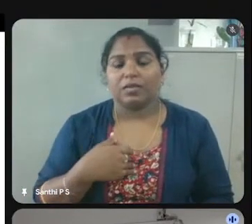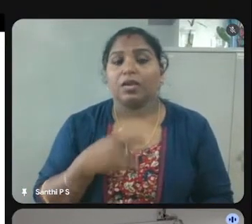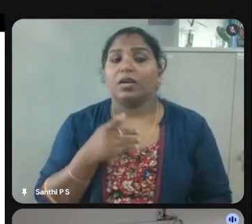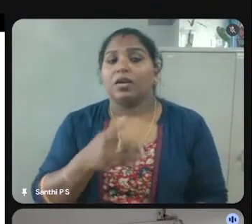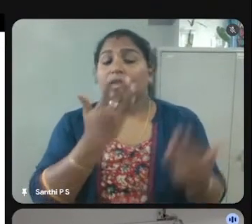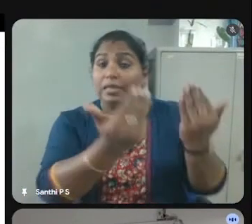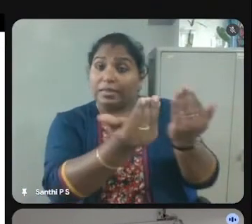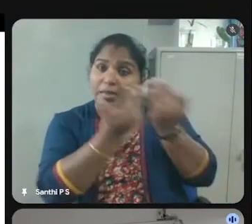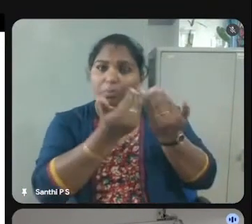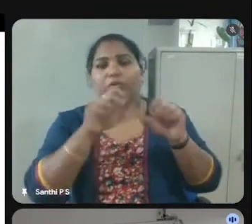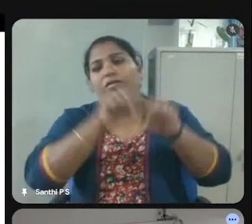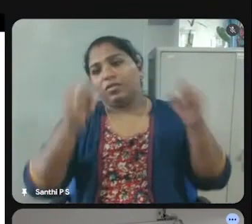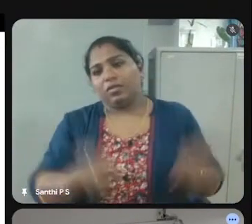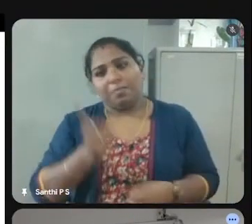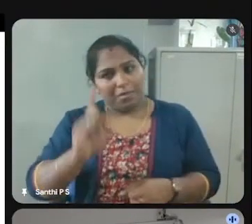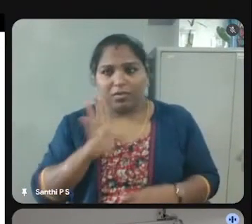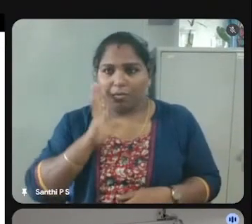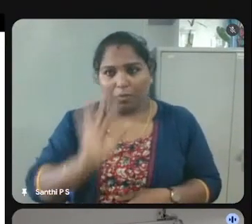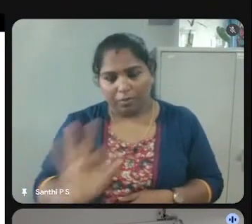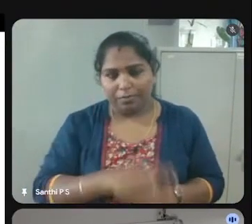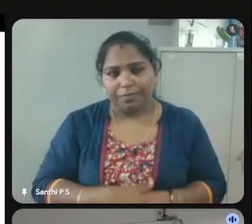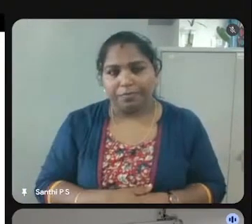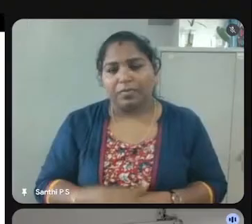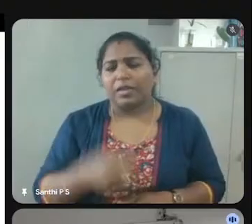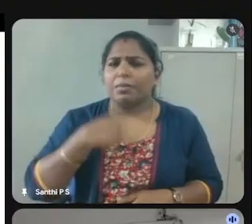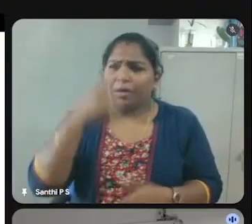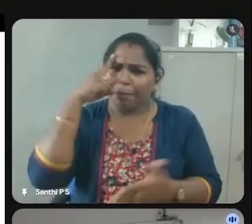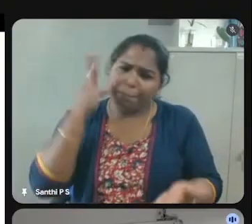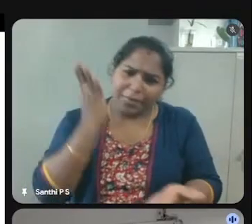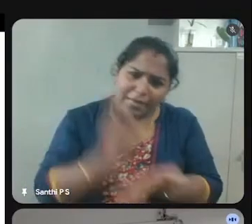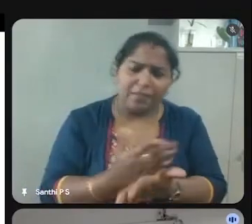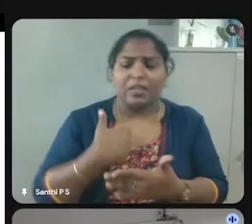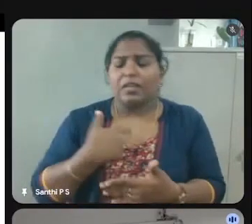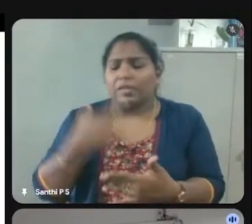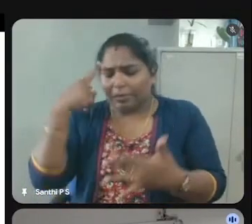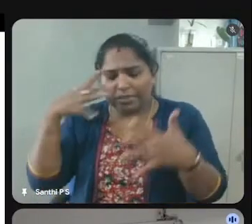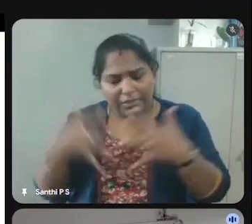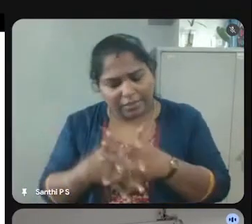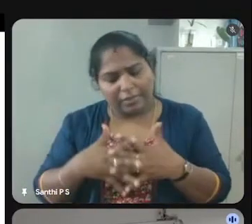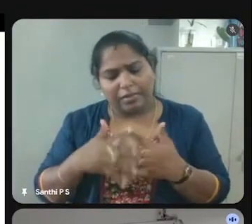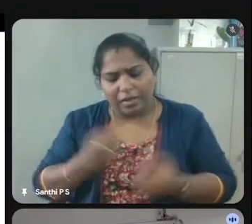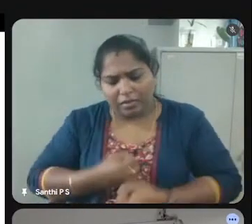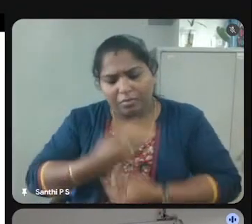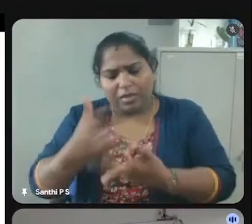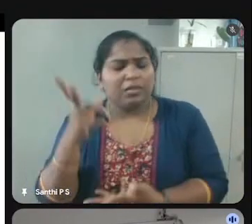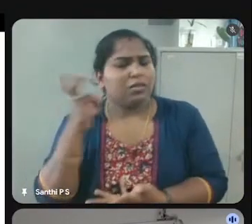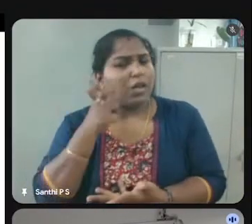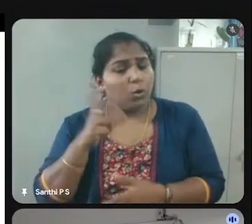പിന്തുണാ സംവിധാനം ഉണ്ടാക്കിയെടുക്കുക എന്ന് പറഞ്ഞു. നമുക്ക് വിശ്വസിക്കാൻ കഴിയുന്ന, നമ്മുടെ പ്രയാസങ്ങളെ കേൾക്കുമെന്നും നമ്മുടെ പ്രയാസങ്ങൾക്ക്